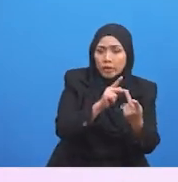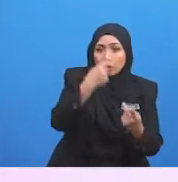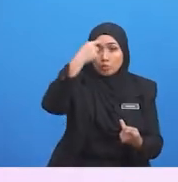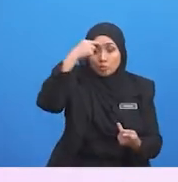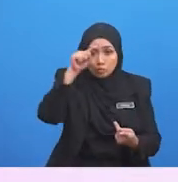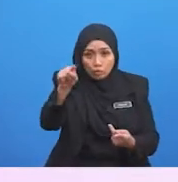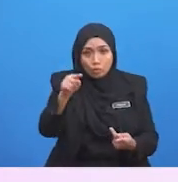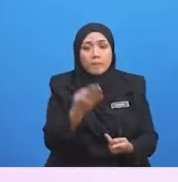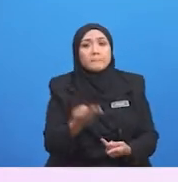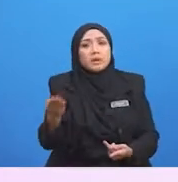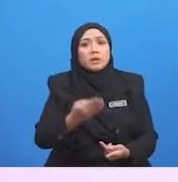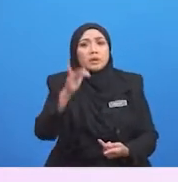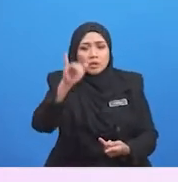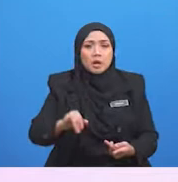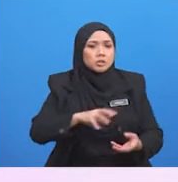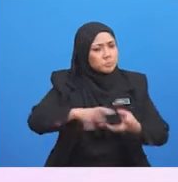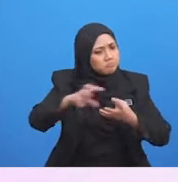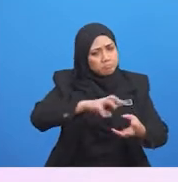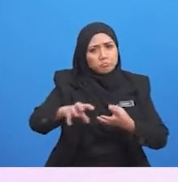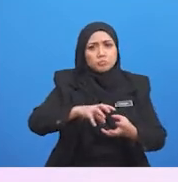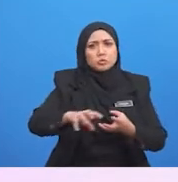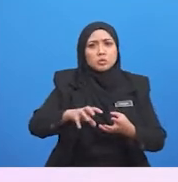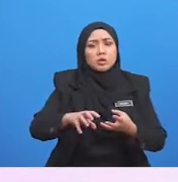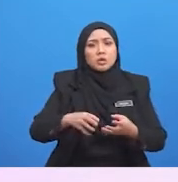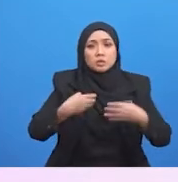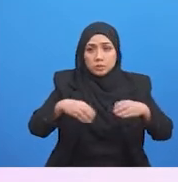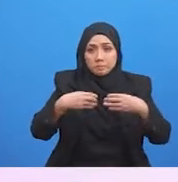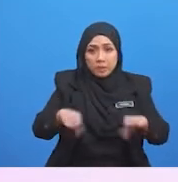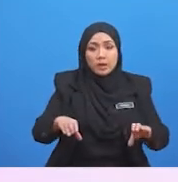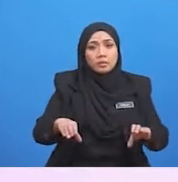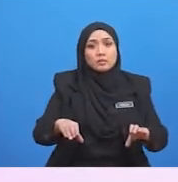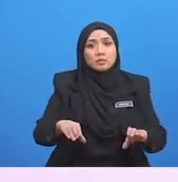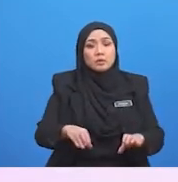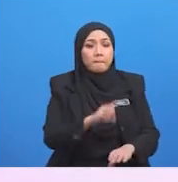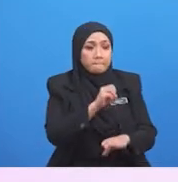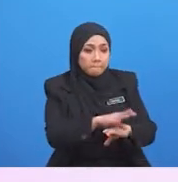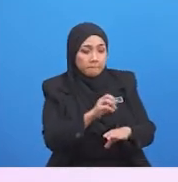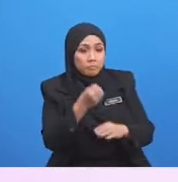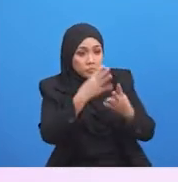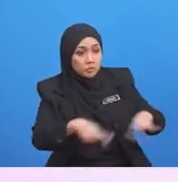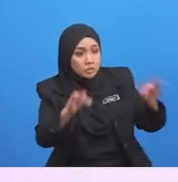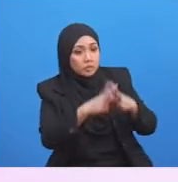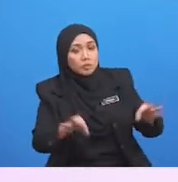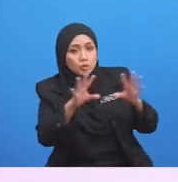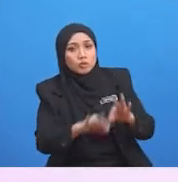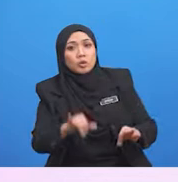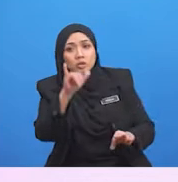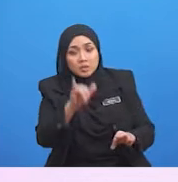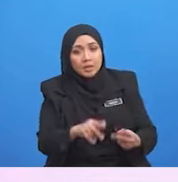untuk produk yang cepat rosak, memerlukan penerangan terperinci atau spesifikasi